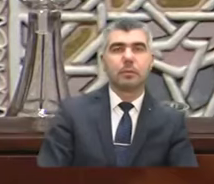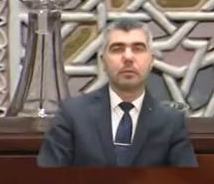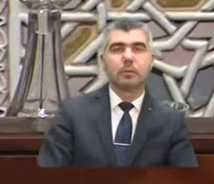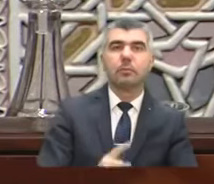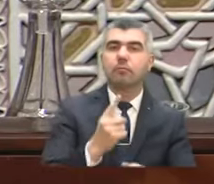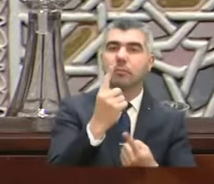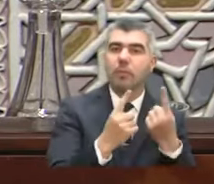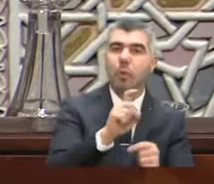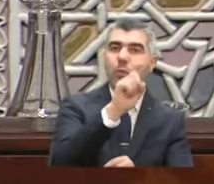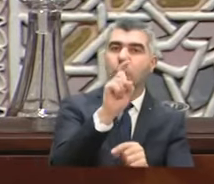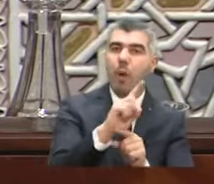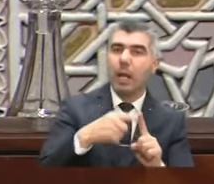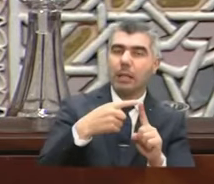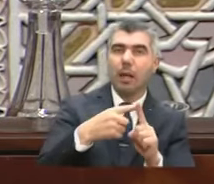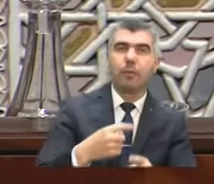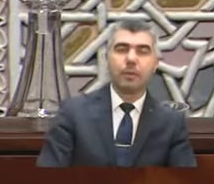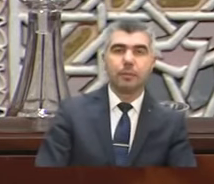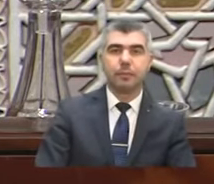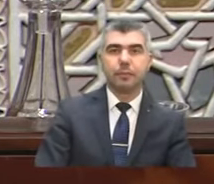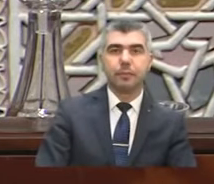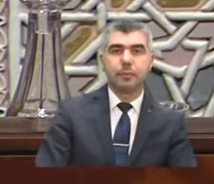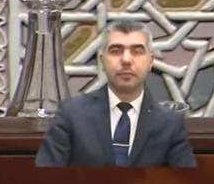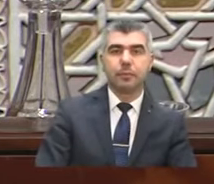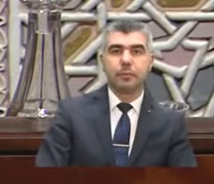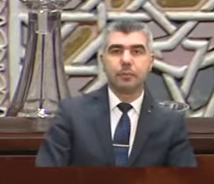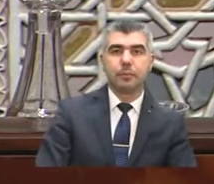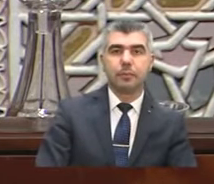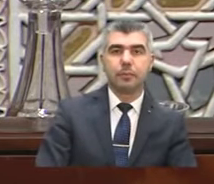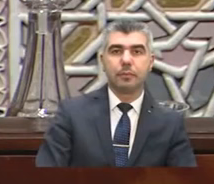هل من تعقيب اضافي؟ تفضلوا سيد النائب.